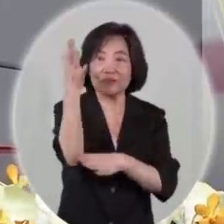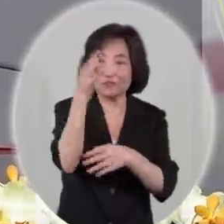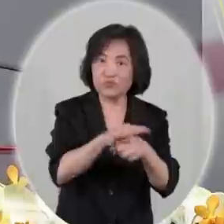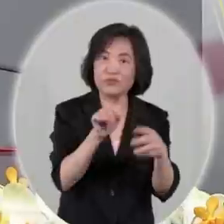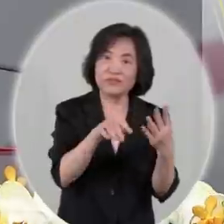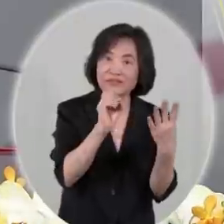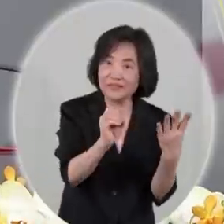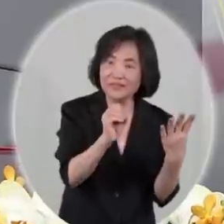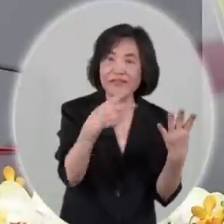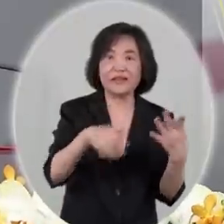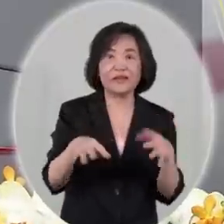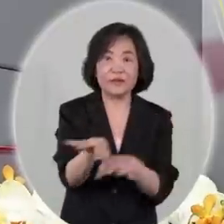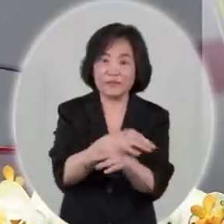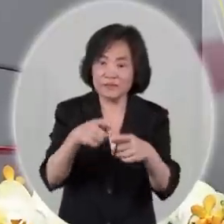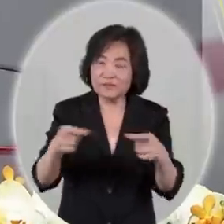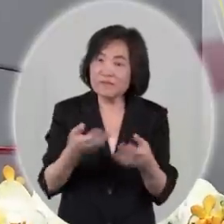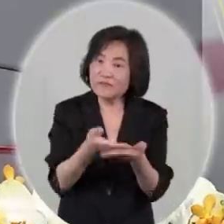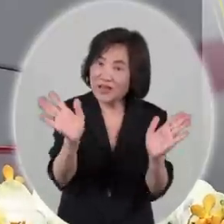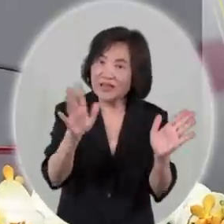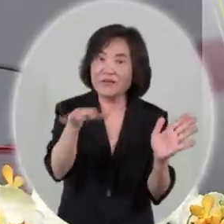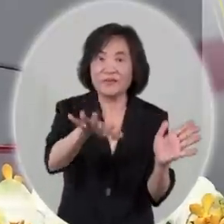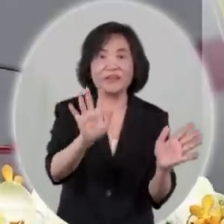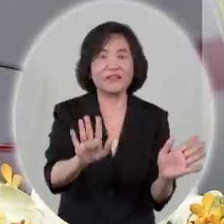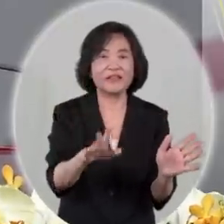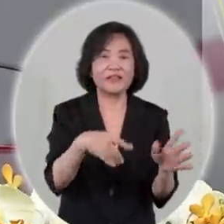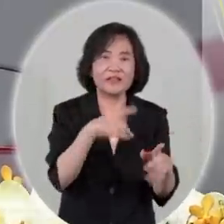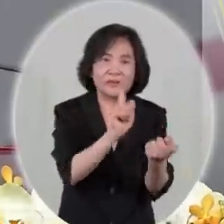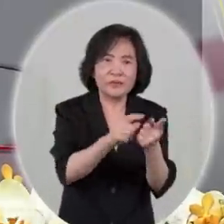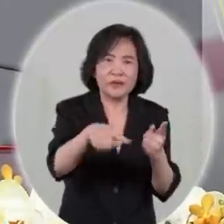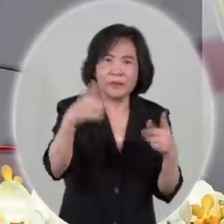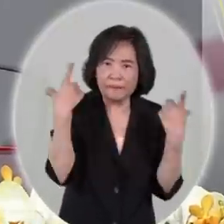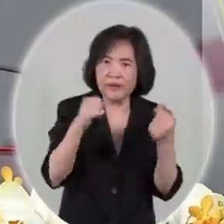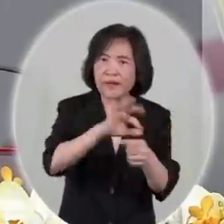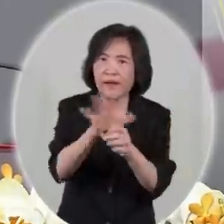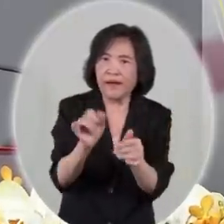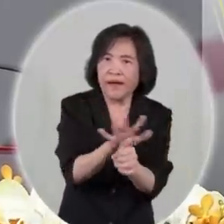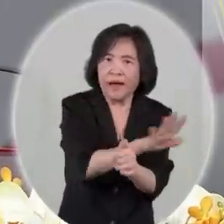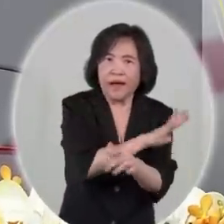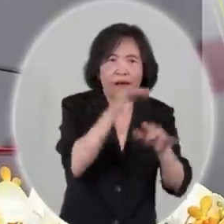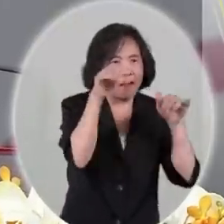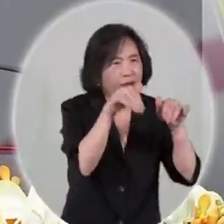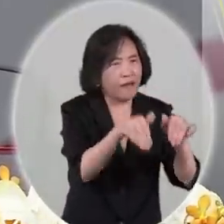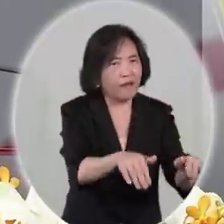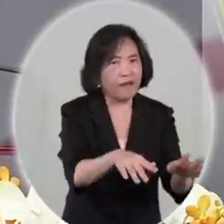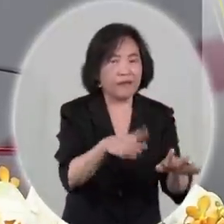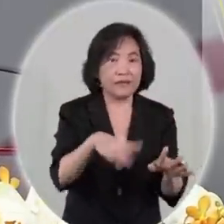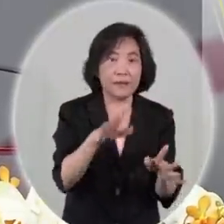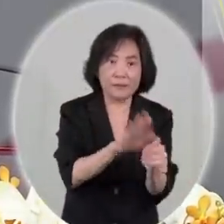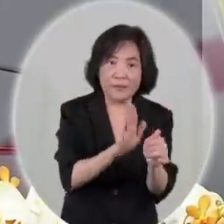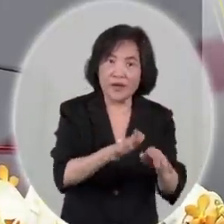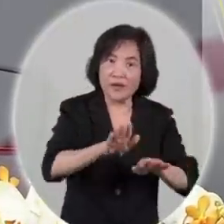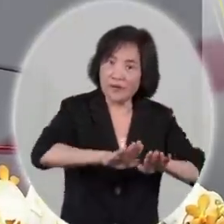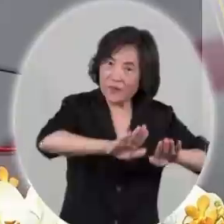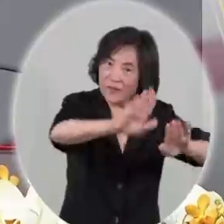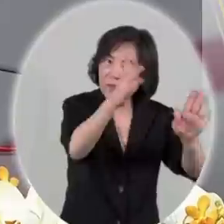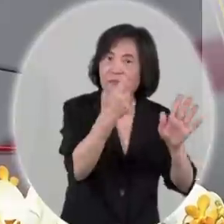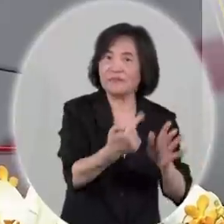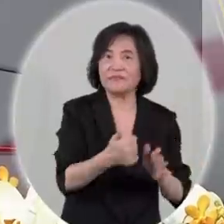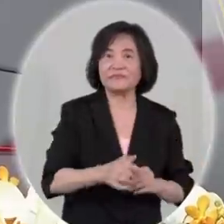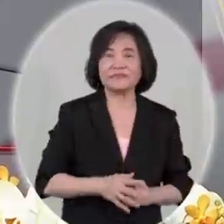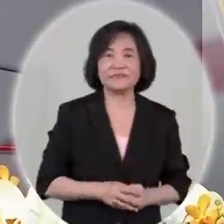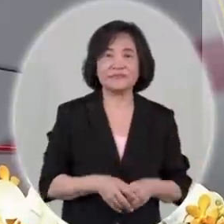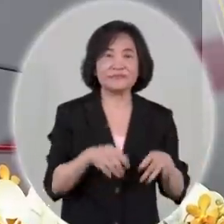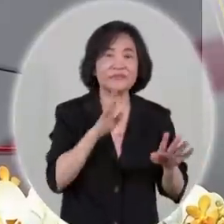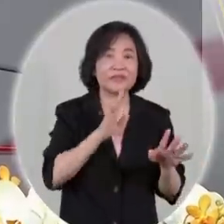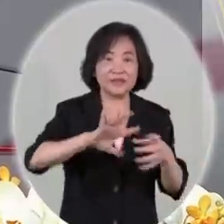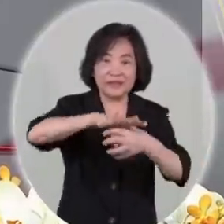兴5倍券政策，有效降低疫情带来的冲击，带动经济复苏。为因应